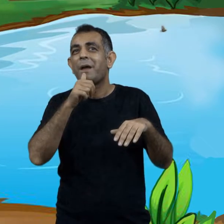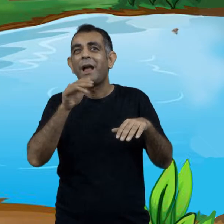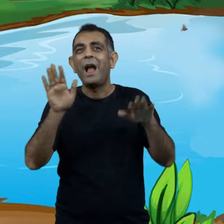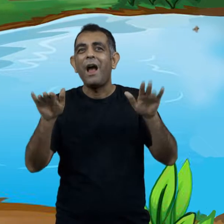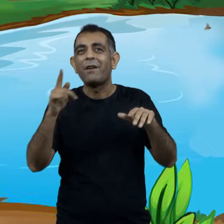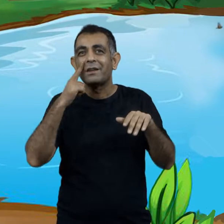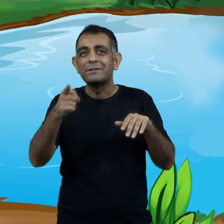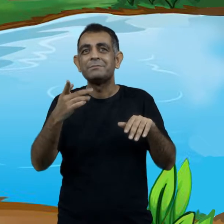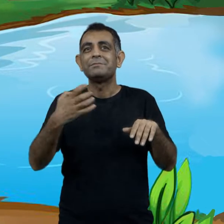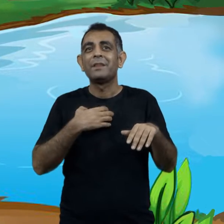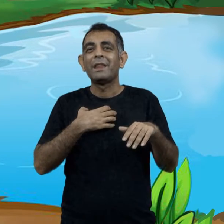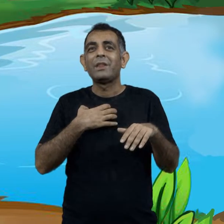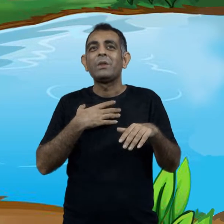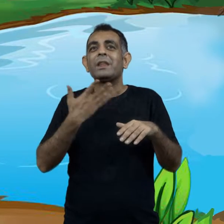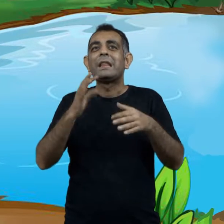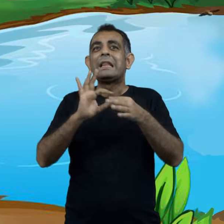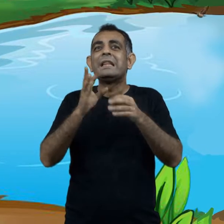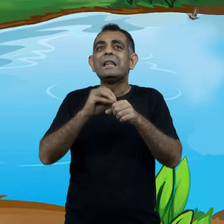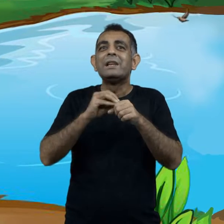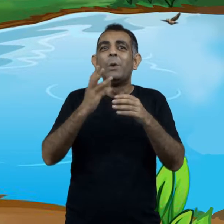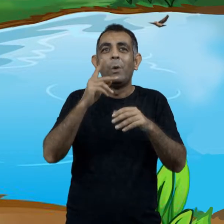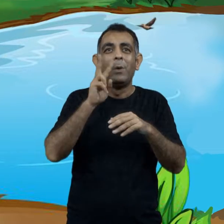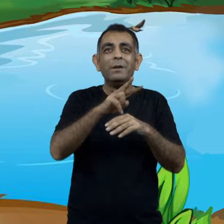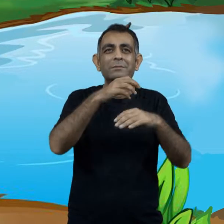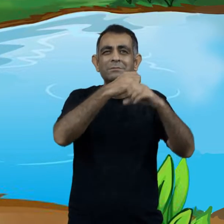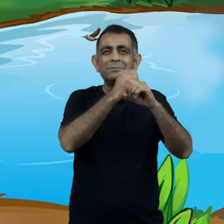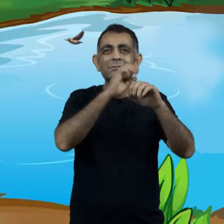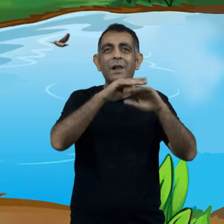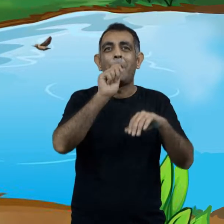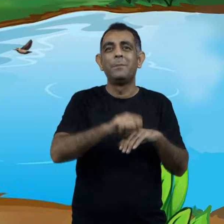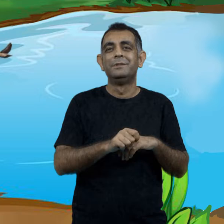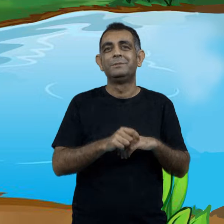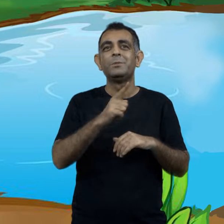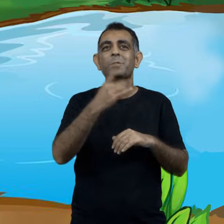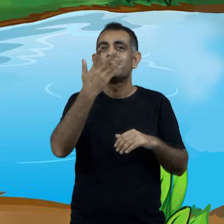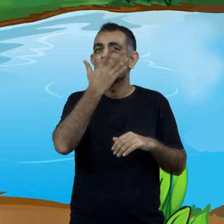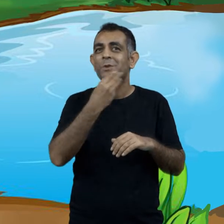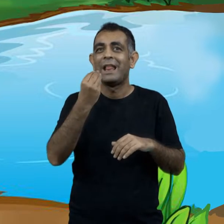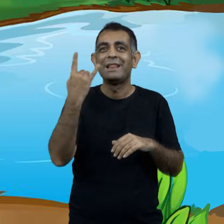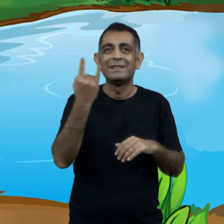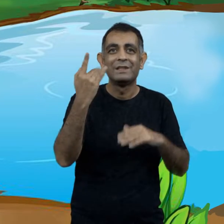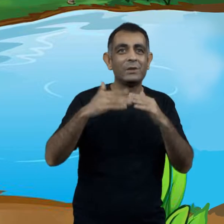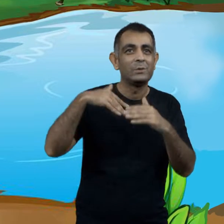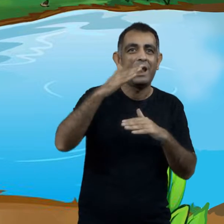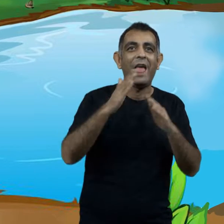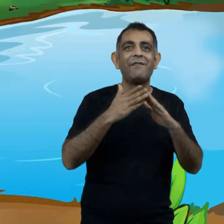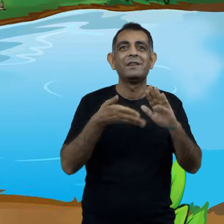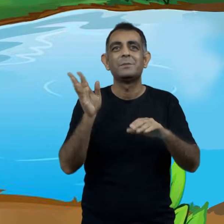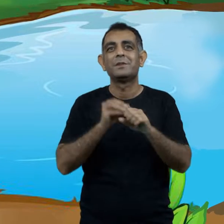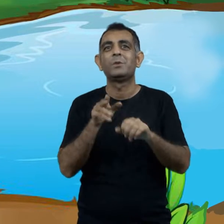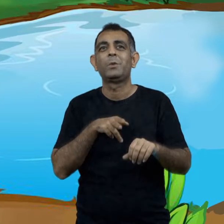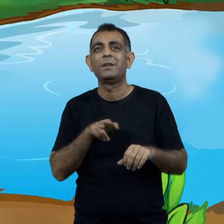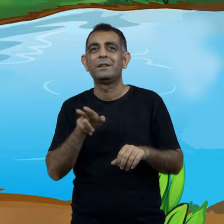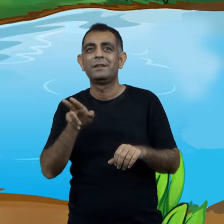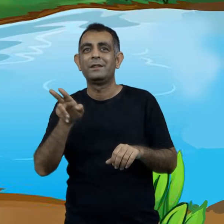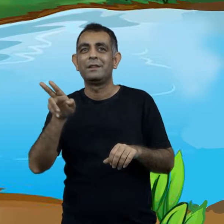hayatı izlemenin bir biçimidir. Kuşların kendi doğalarında nasıl olduğunu görmek için yapılır. Bu güzel gezintiden sonra eve